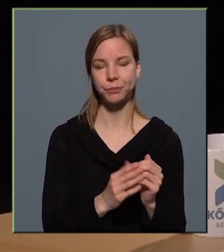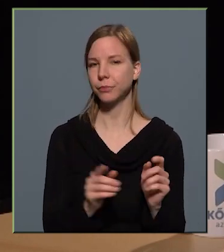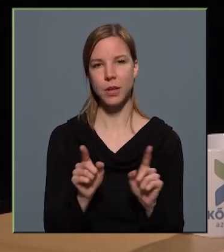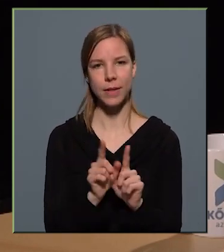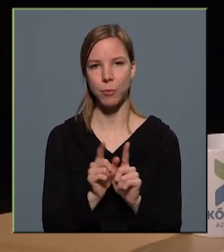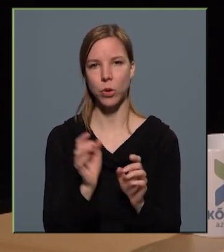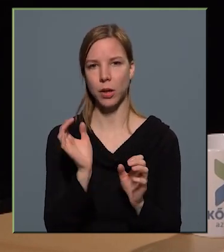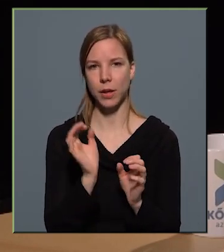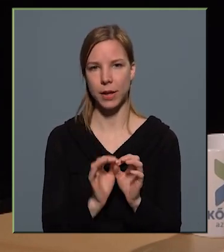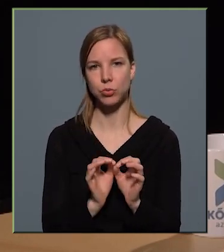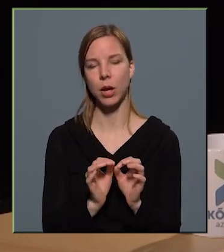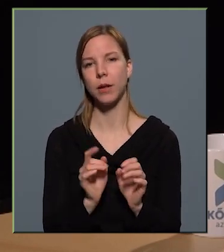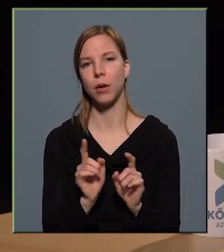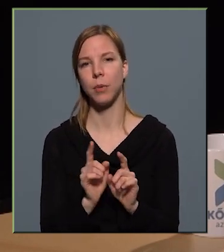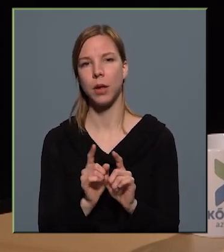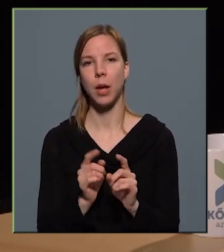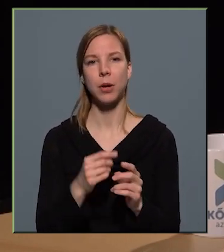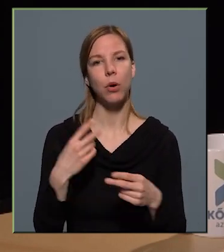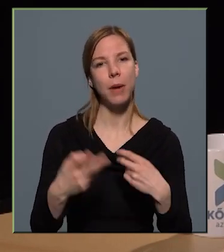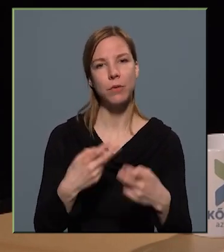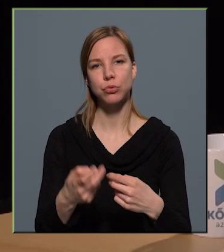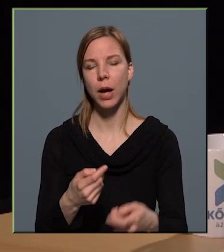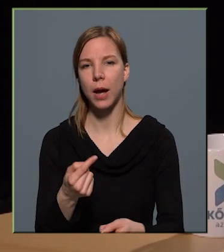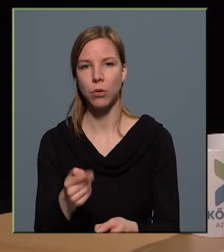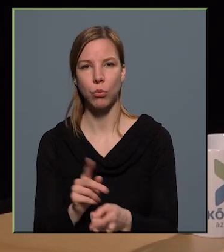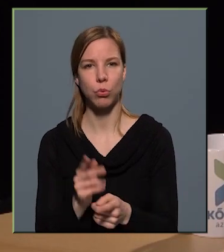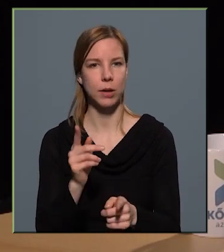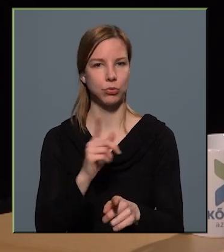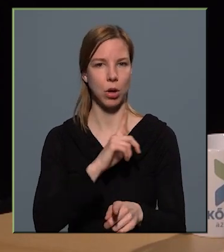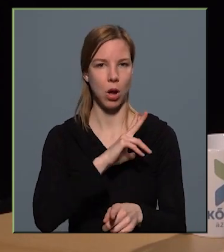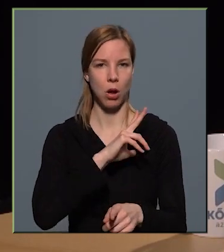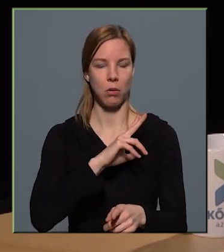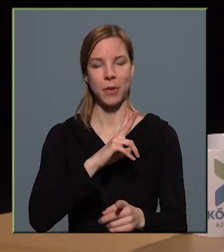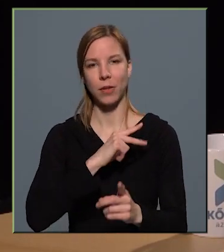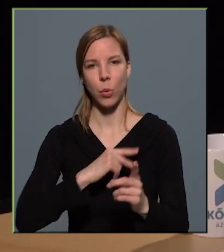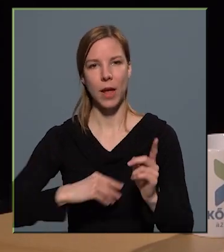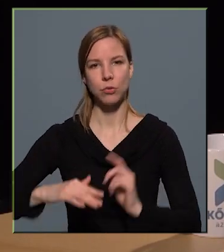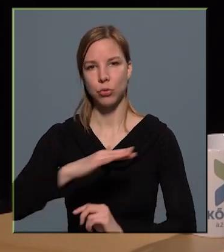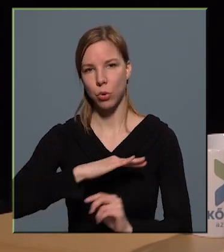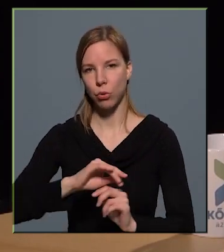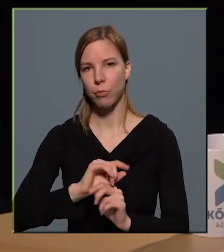mint amikor megvizsgáljuk, és mondjuk a szociális körülmények miatt